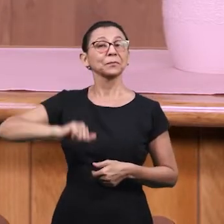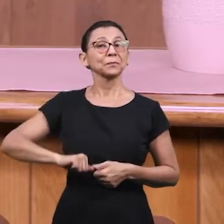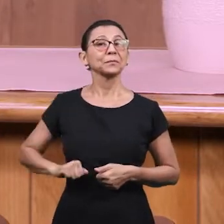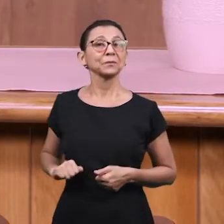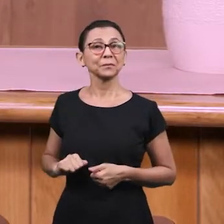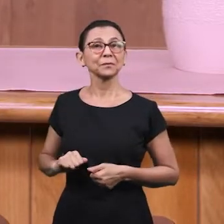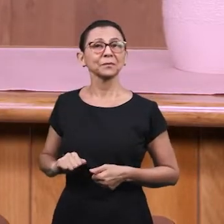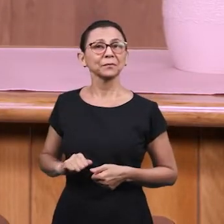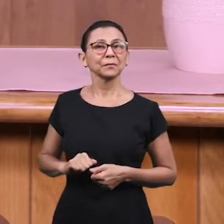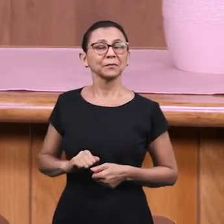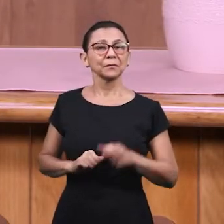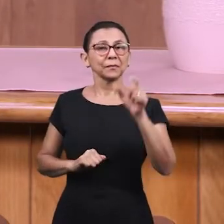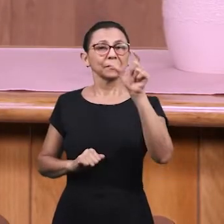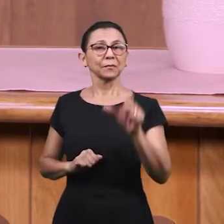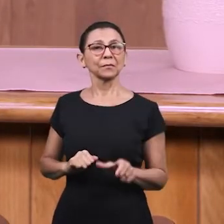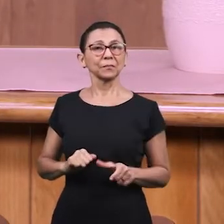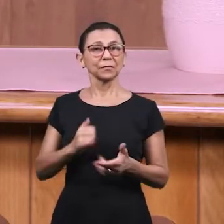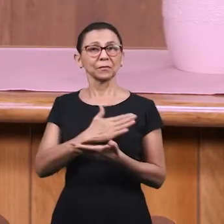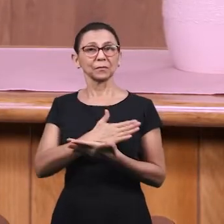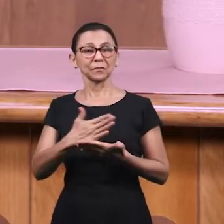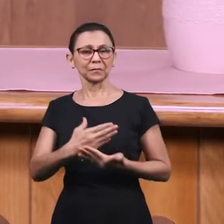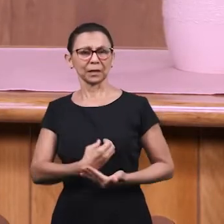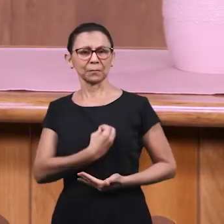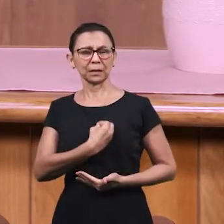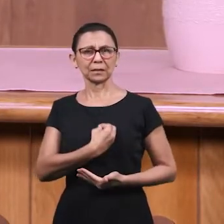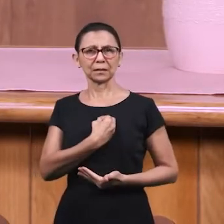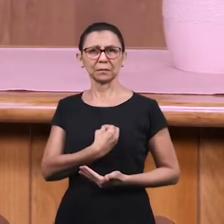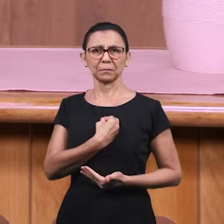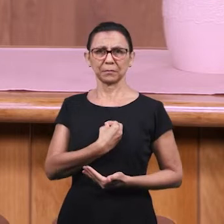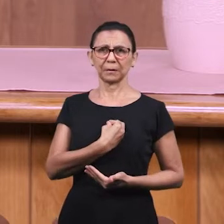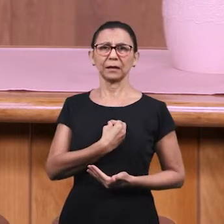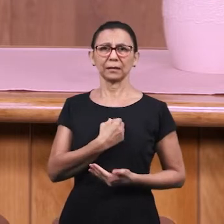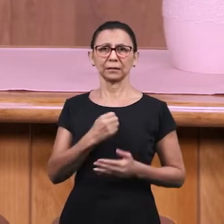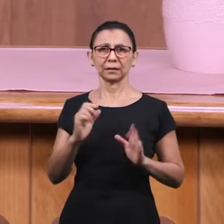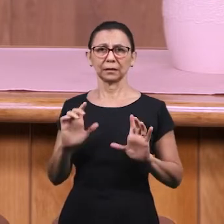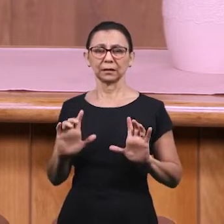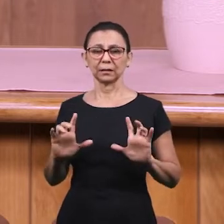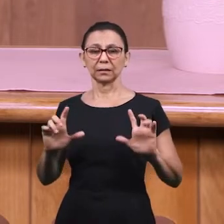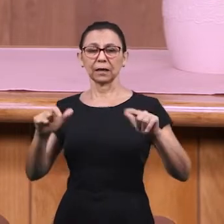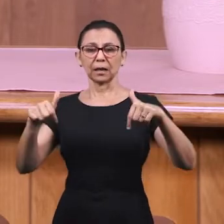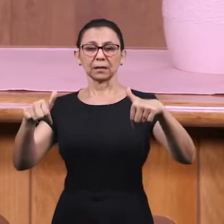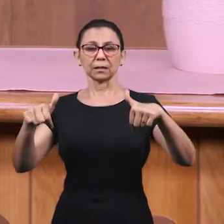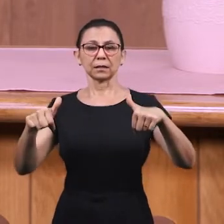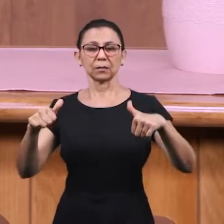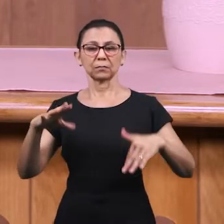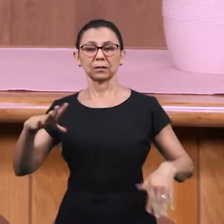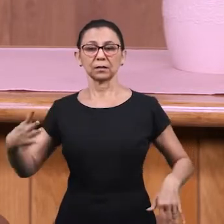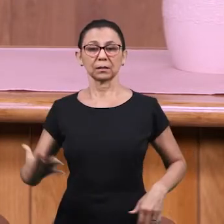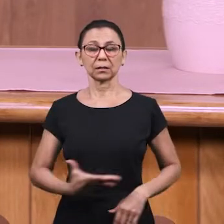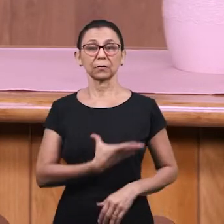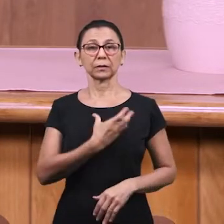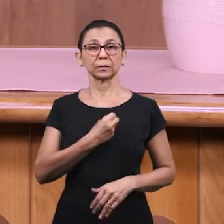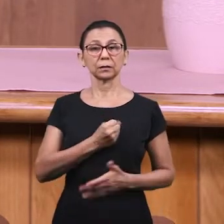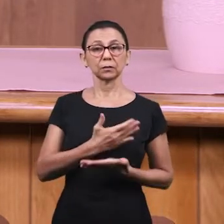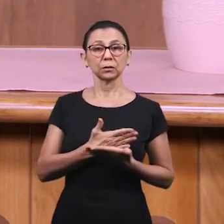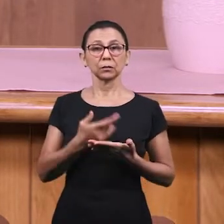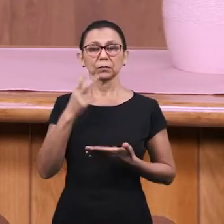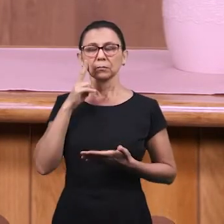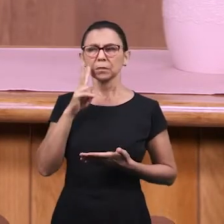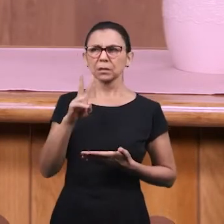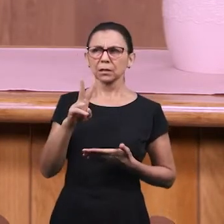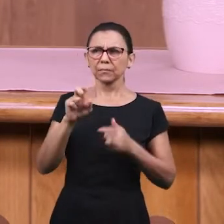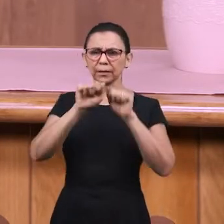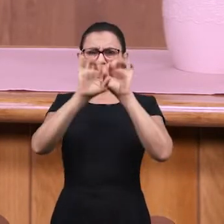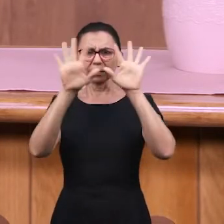первая встреча, когда он участвует в акте спасения, в этот момент он начинает все уже ясно